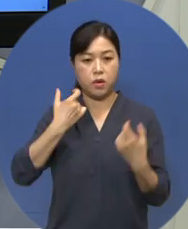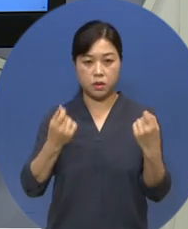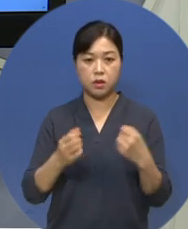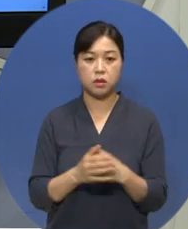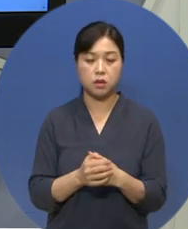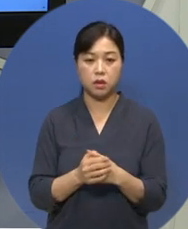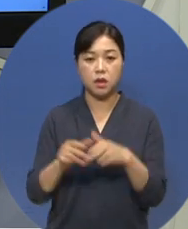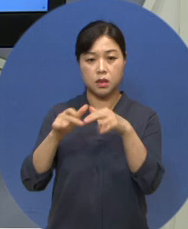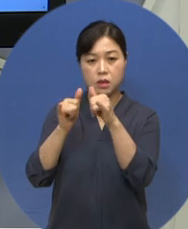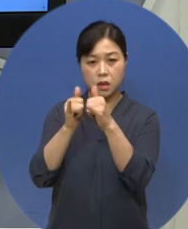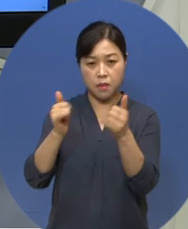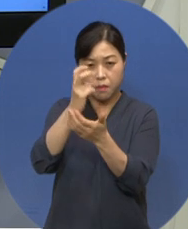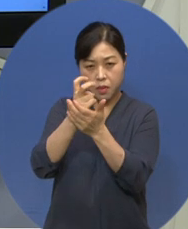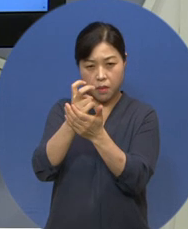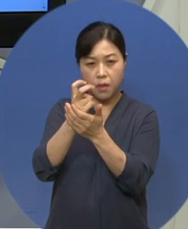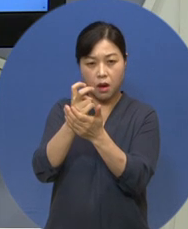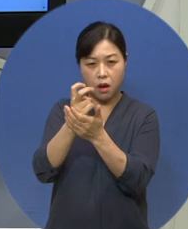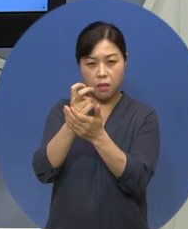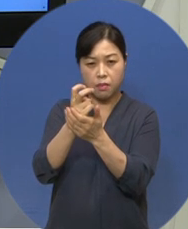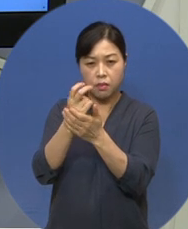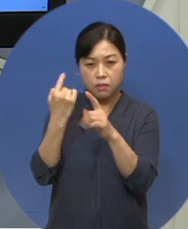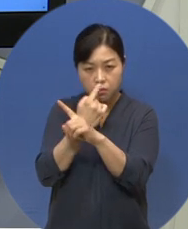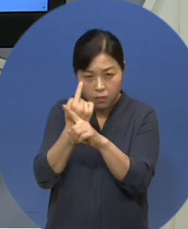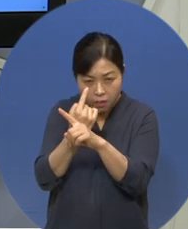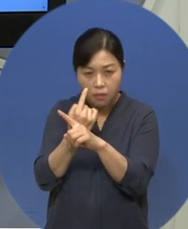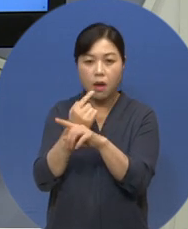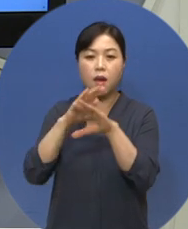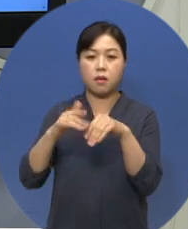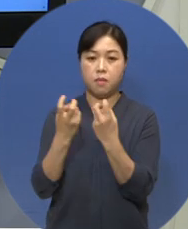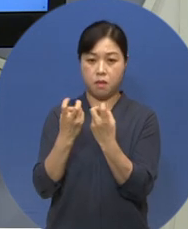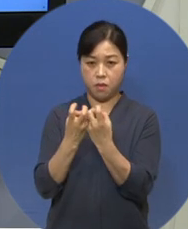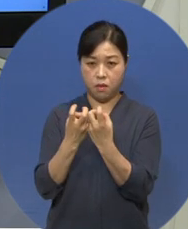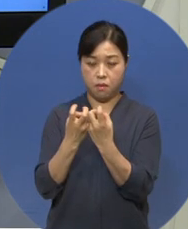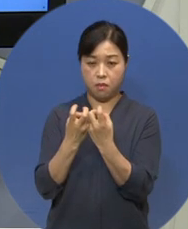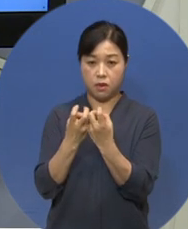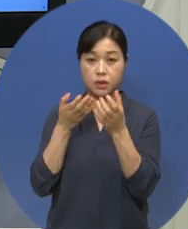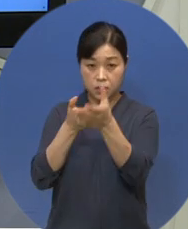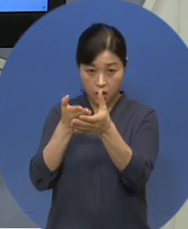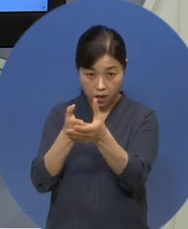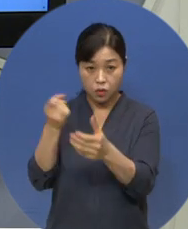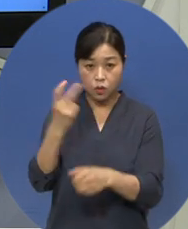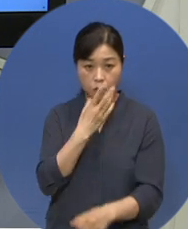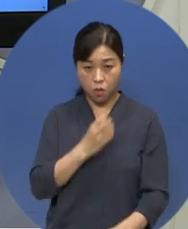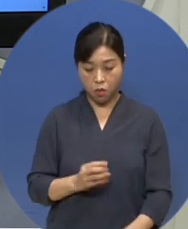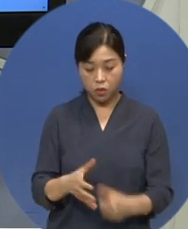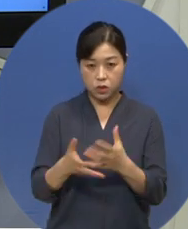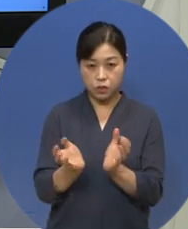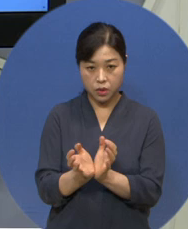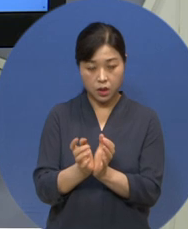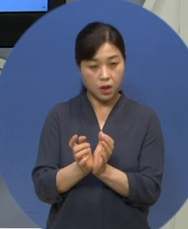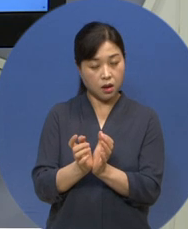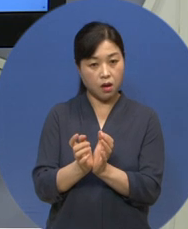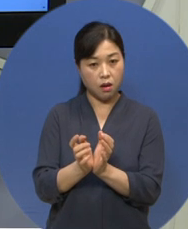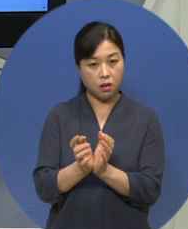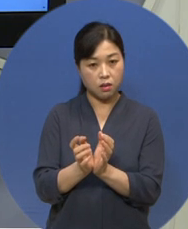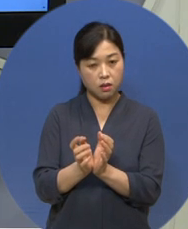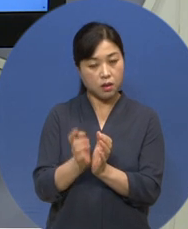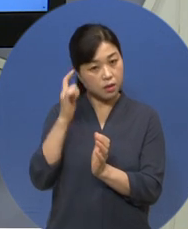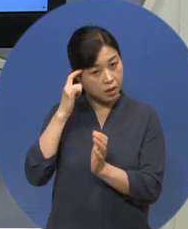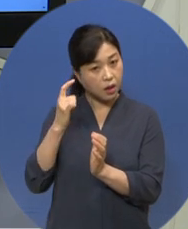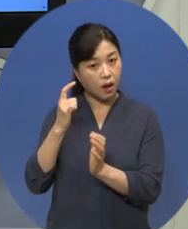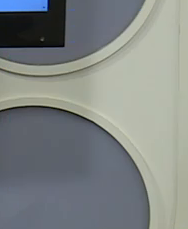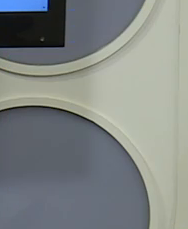제독 에서 솔루션의 서는 개선방안 마련 요청과 함께 보건복지부의 건의서를 전달할 것이라는 입장을